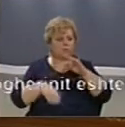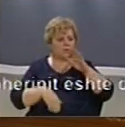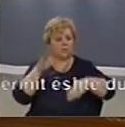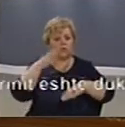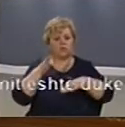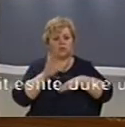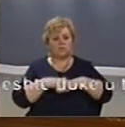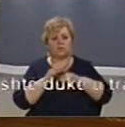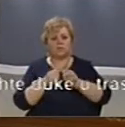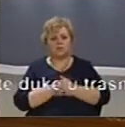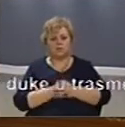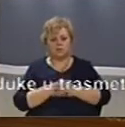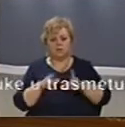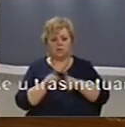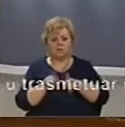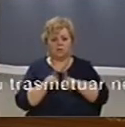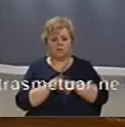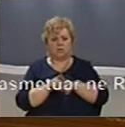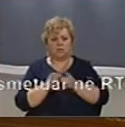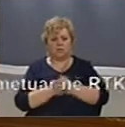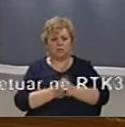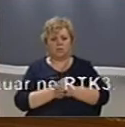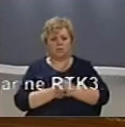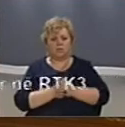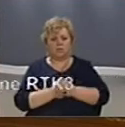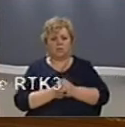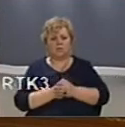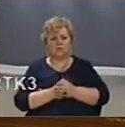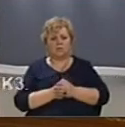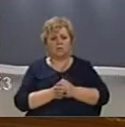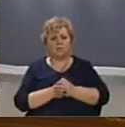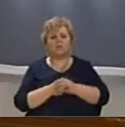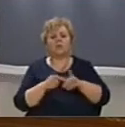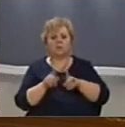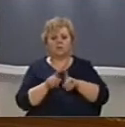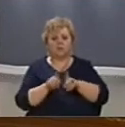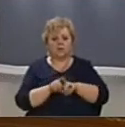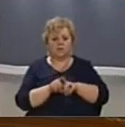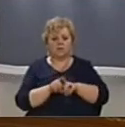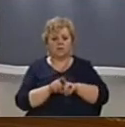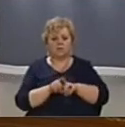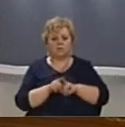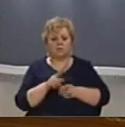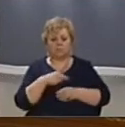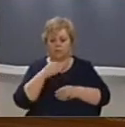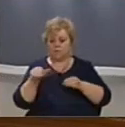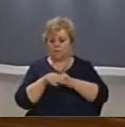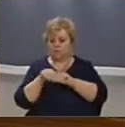punësuarve? E unë mendoj se Greqia kish pas lakmi se si zgjidhet kriza duke rrit numrin e të